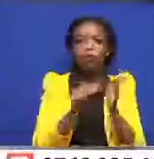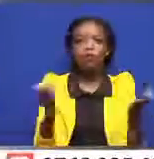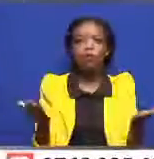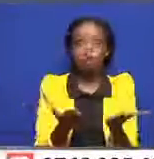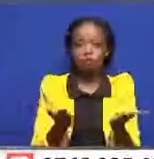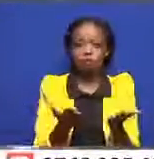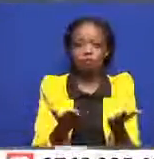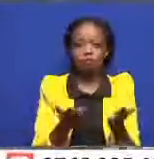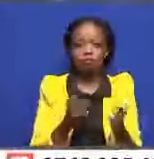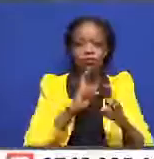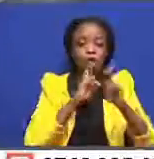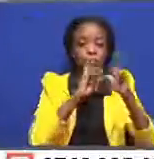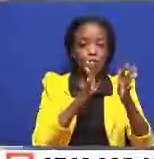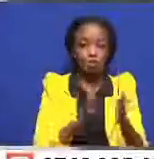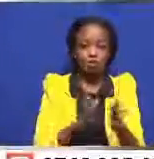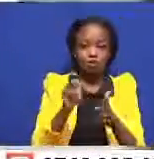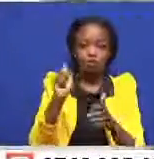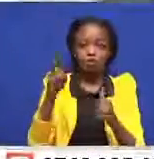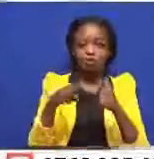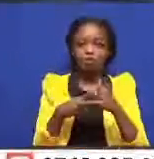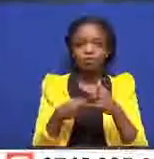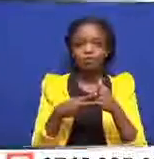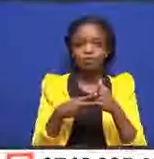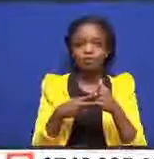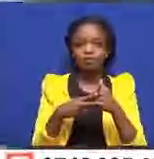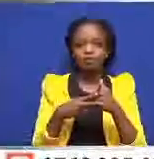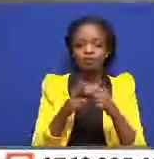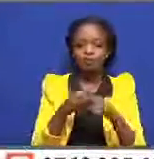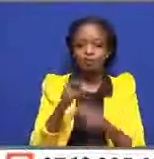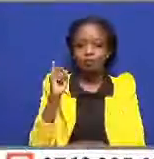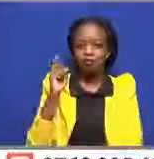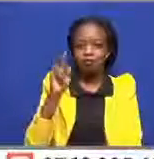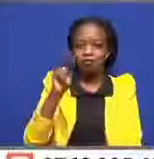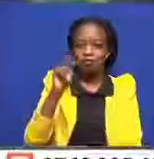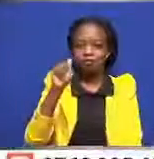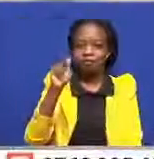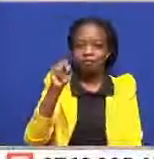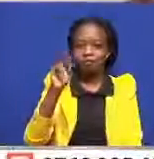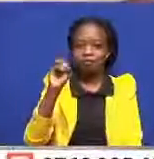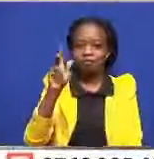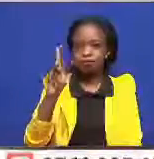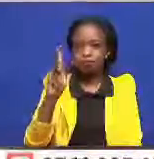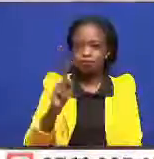Nikiripotia runinga ya TV 47, jina langu ni Nanok Loren.